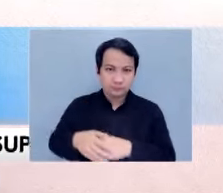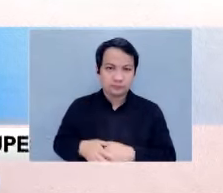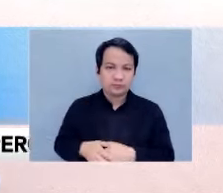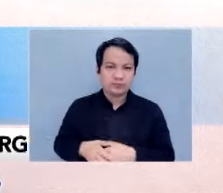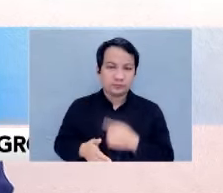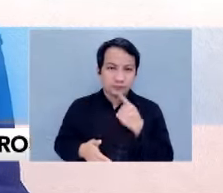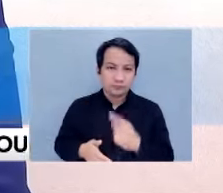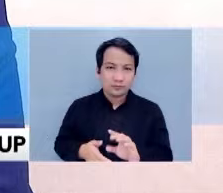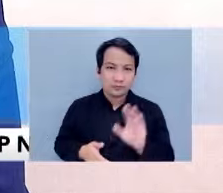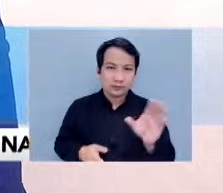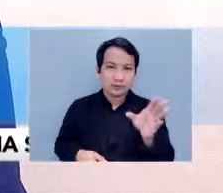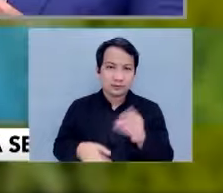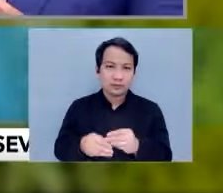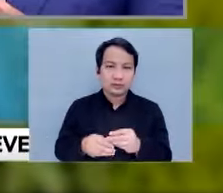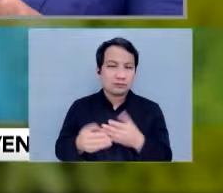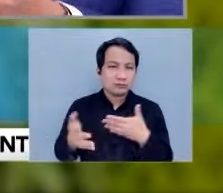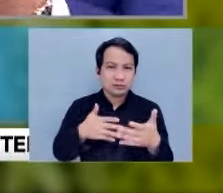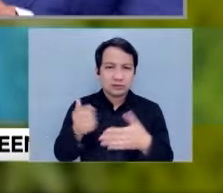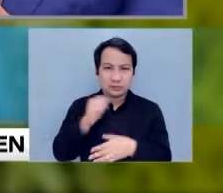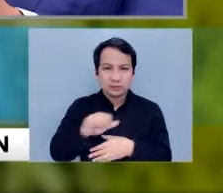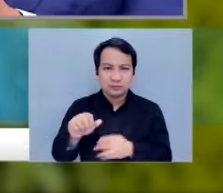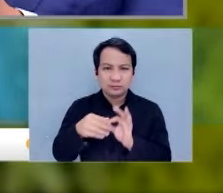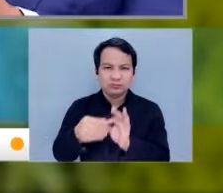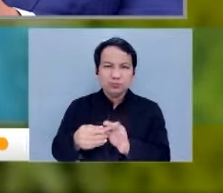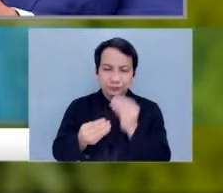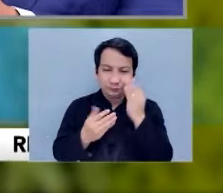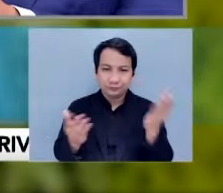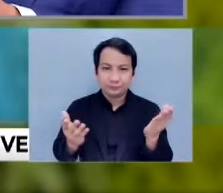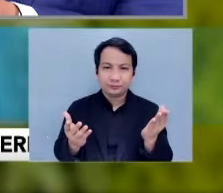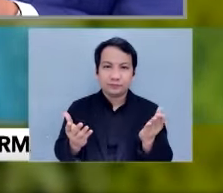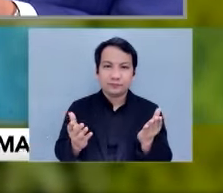pwedeng pumasok sa anumang kontrata dahil siya ay below